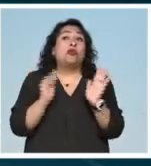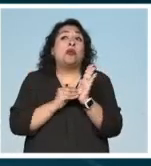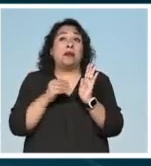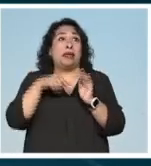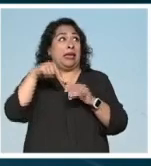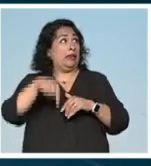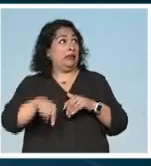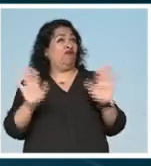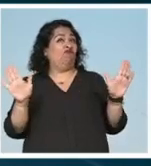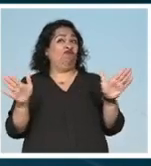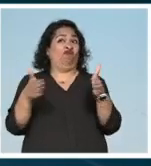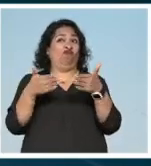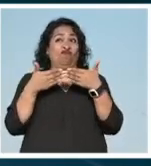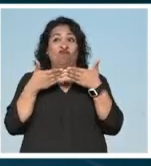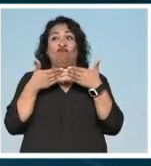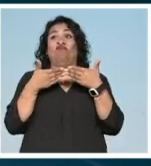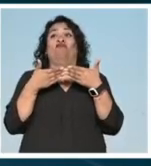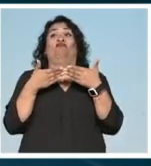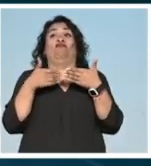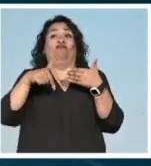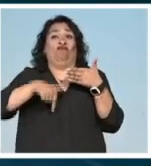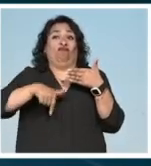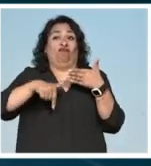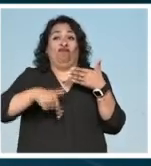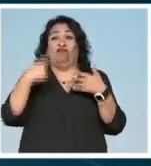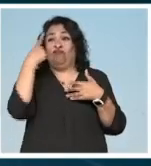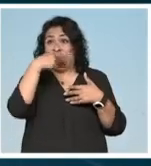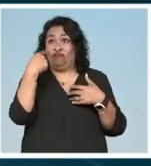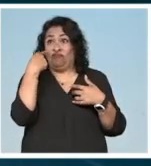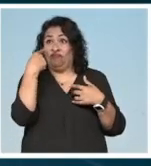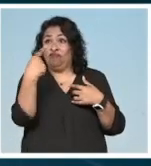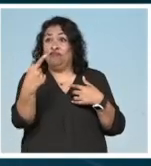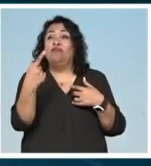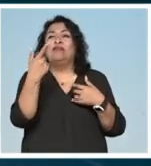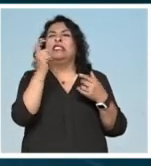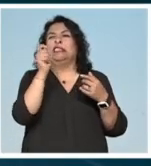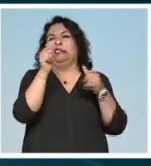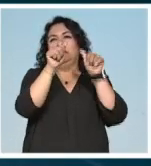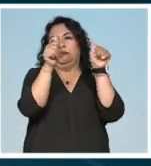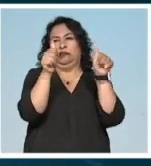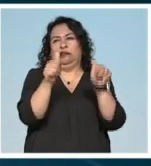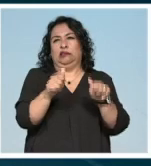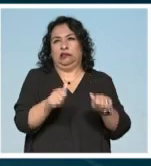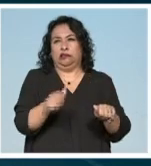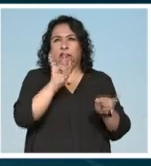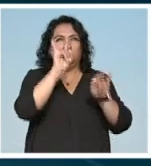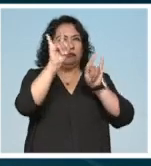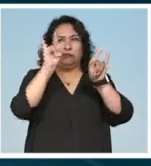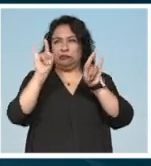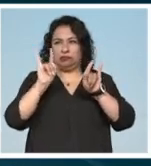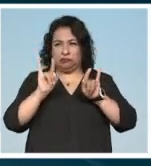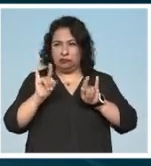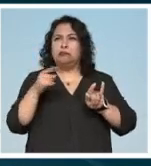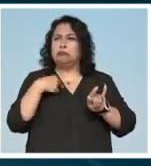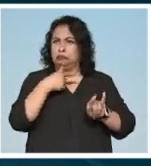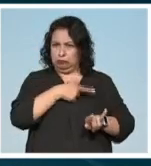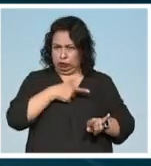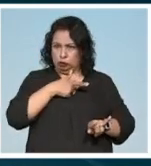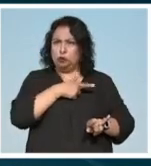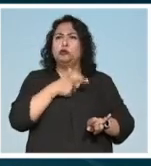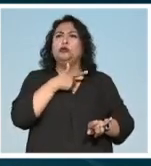qui, con queste facce che vedete, che sono opere d'arte che mi piacciono e che mi sono ricostruito